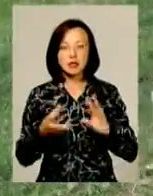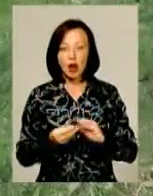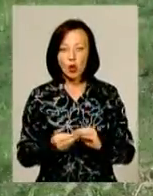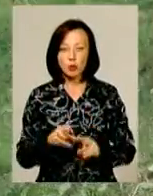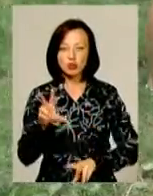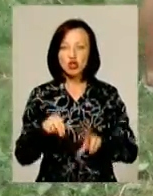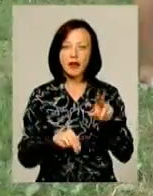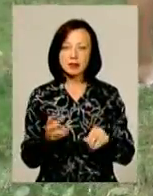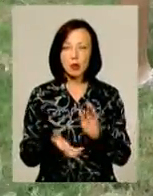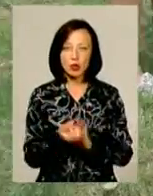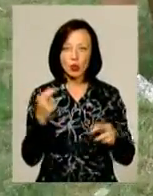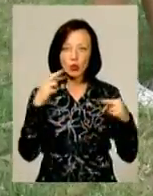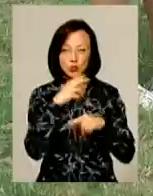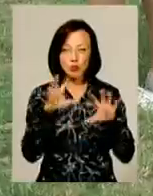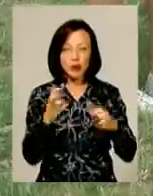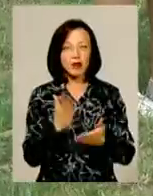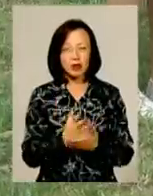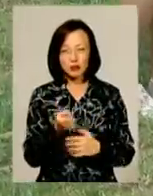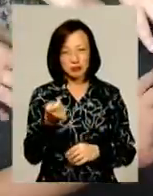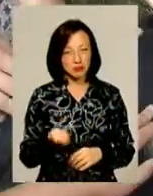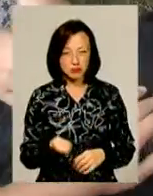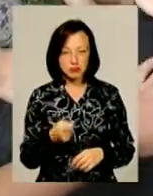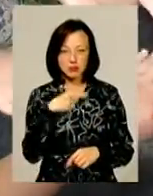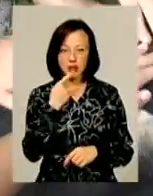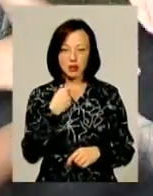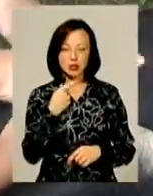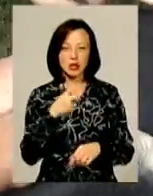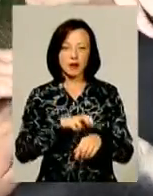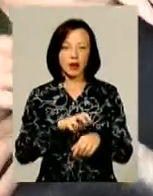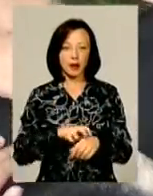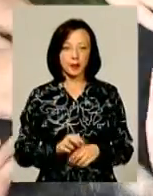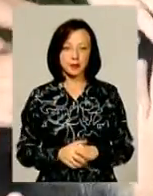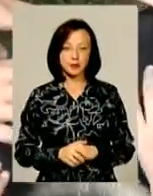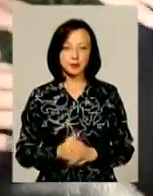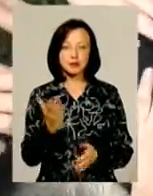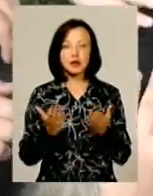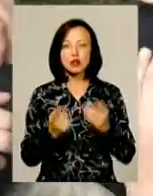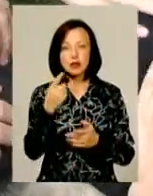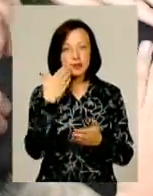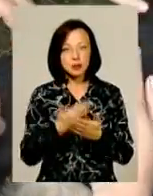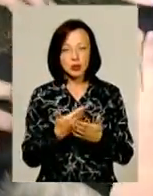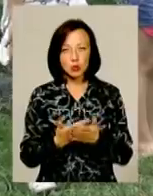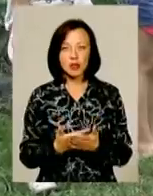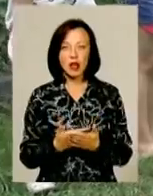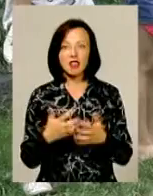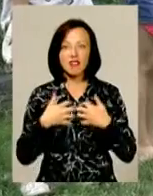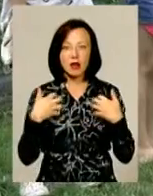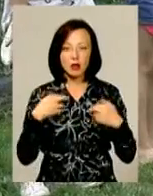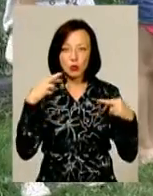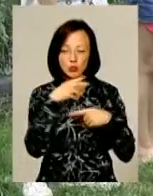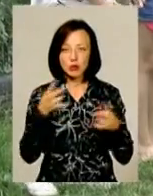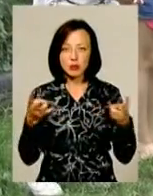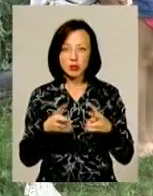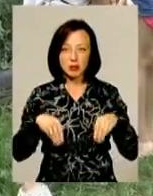порятунок отруєної собаки є. Проте вони доволі мізерні, розповідає ветеринар Василь Вов. Тож якщо ви запідозрили, що тварина отруєна, їй